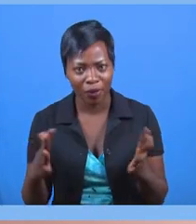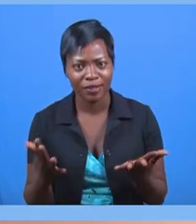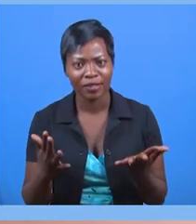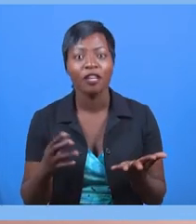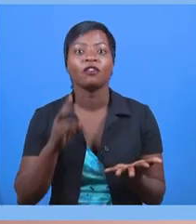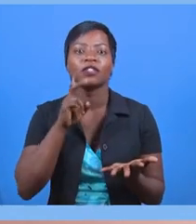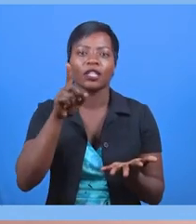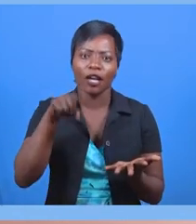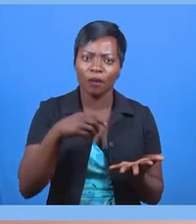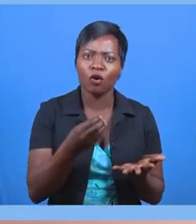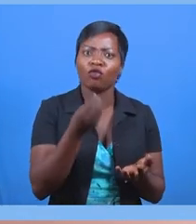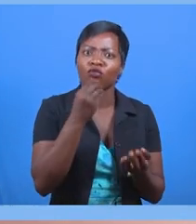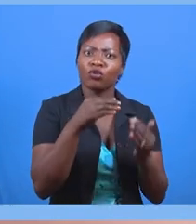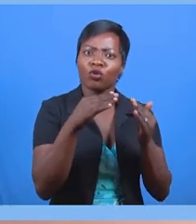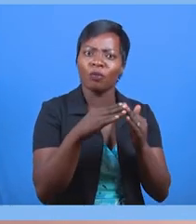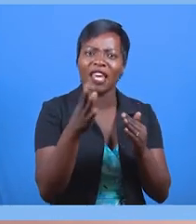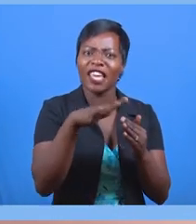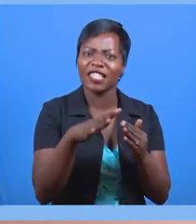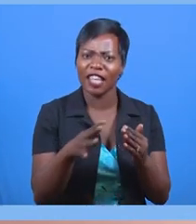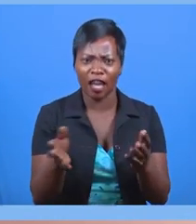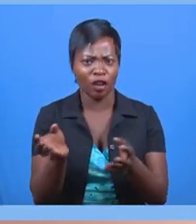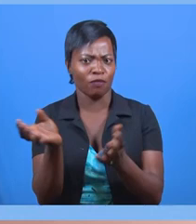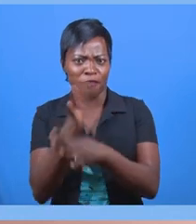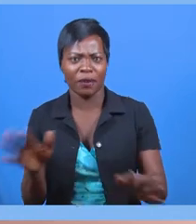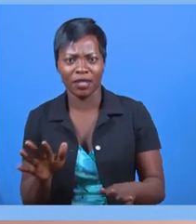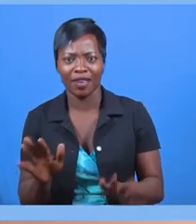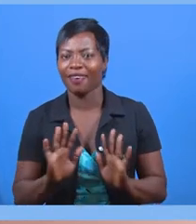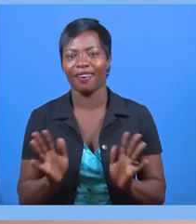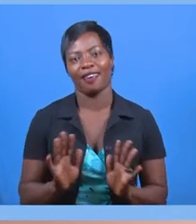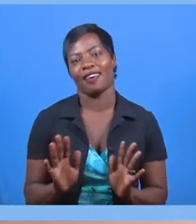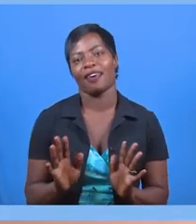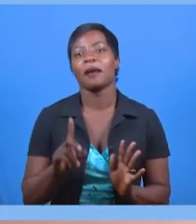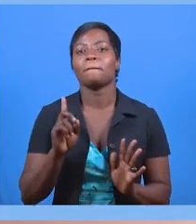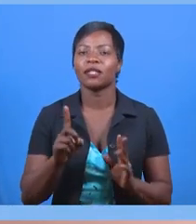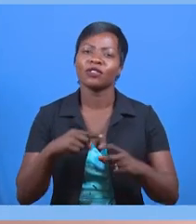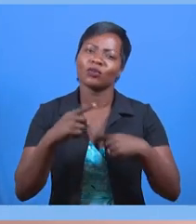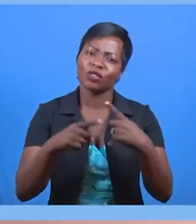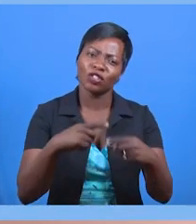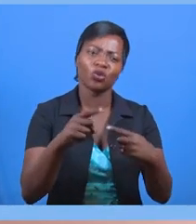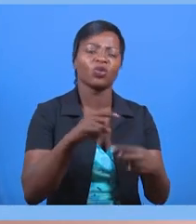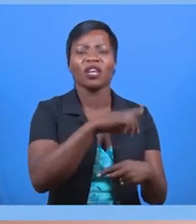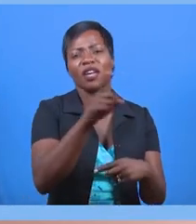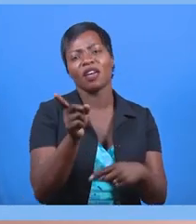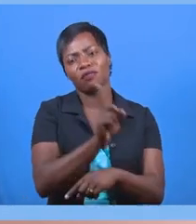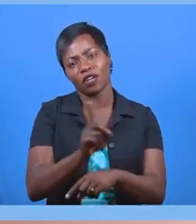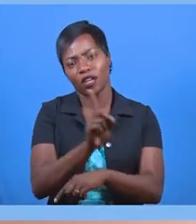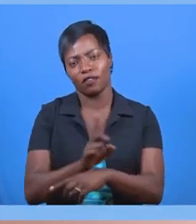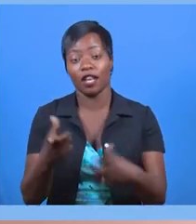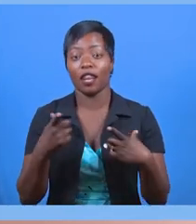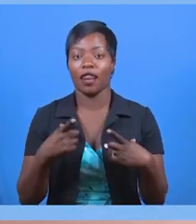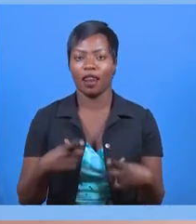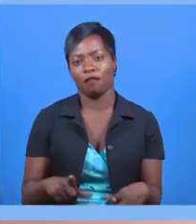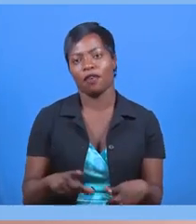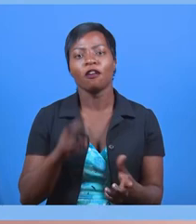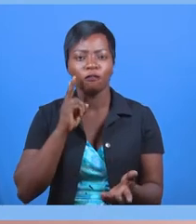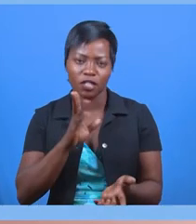ngazviitike ngazviendeke sezvatinogara tichiita kunyange paine Muyenzi asi totarisa upenyu hwatiri kurarama